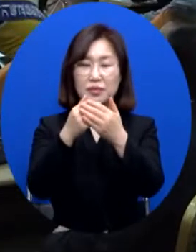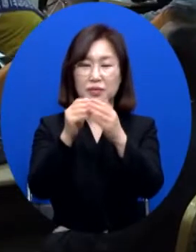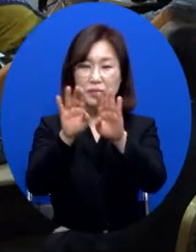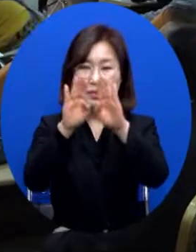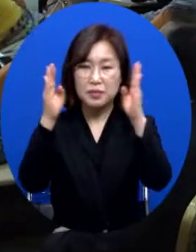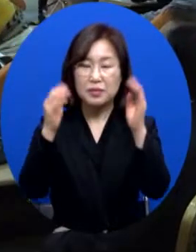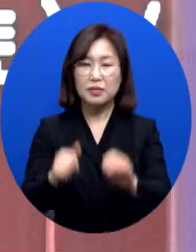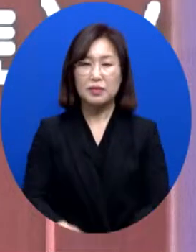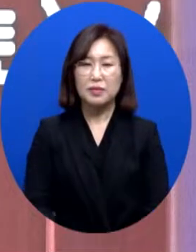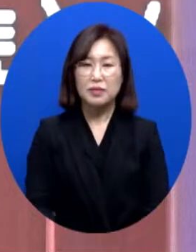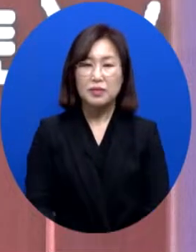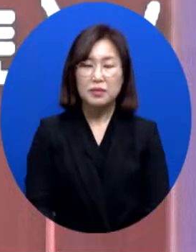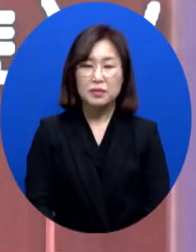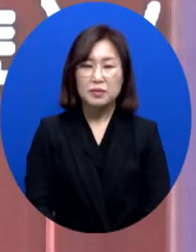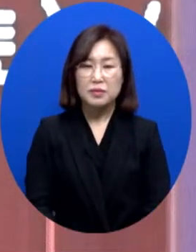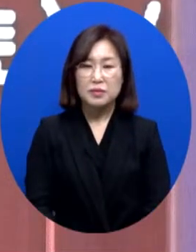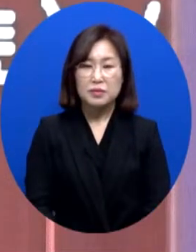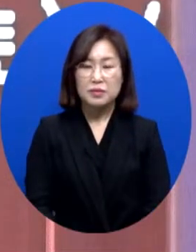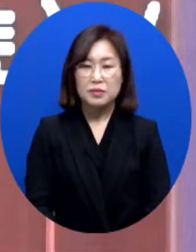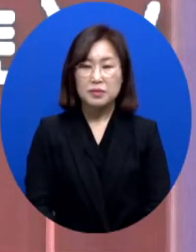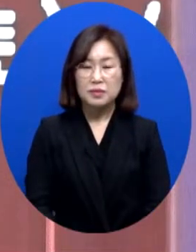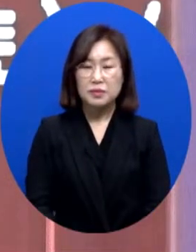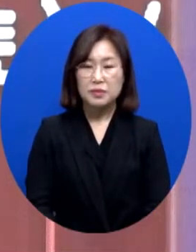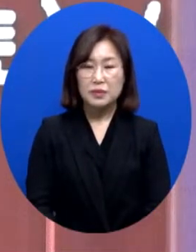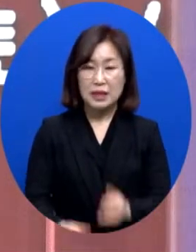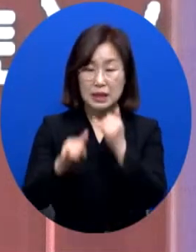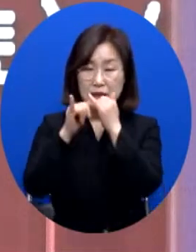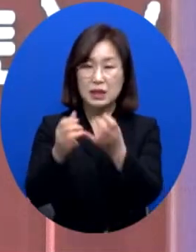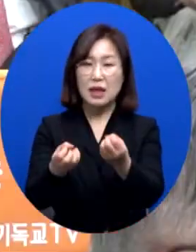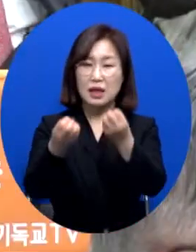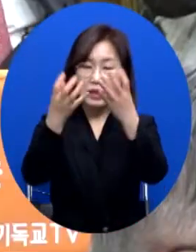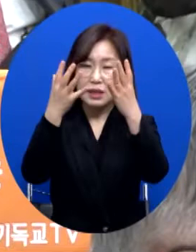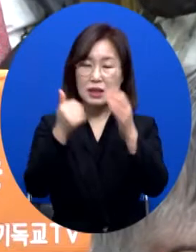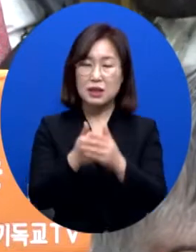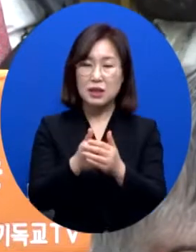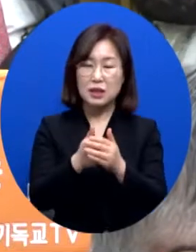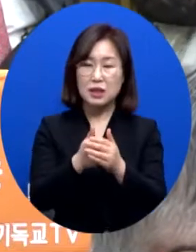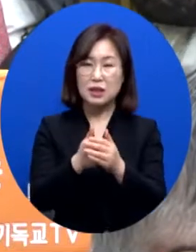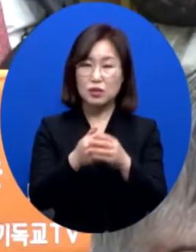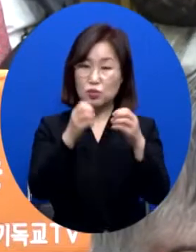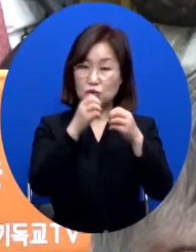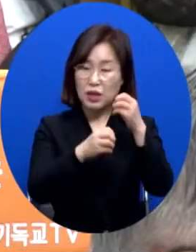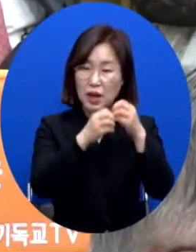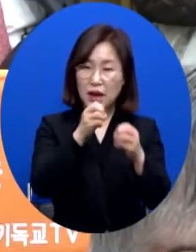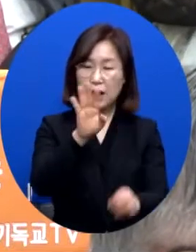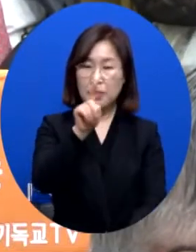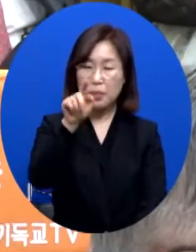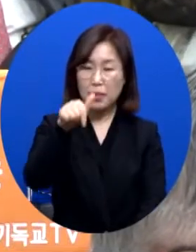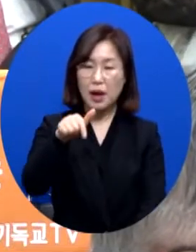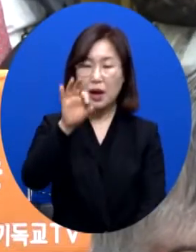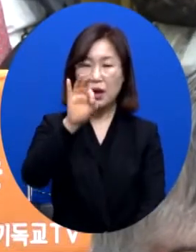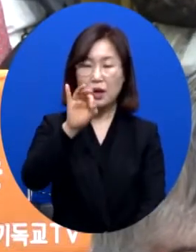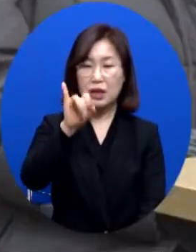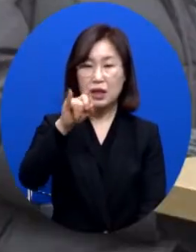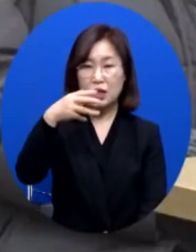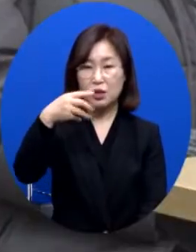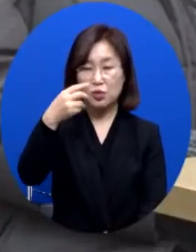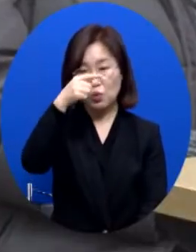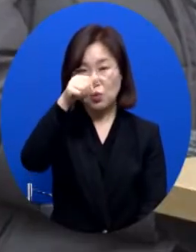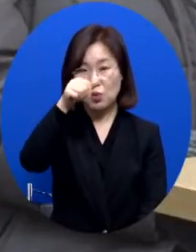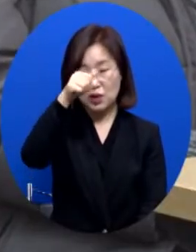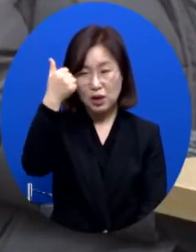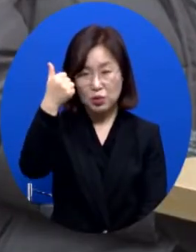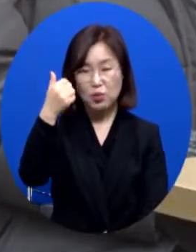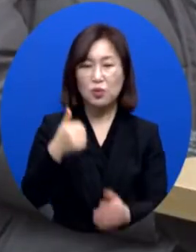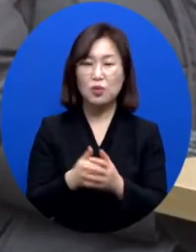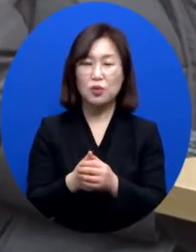CTS와 한국기독교문화예술총연합회가 주최한 시상식에서는 문학 부문에 박이도 장로를 비롯해 서예, 공연예술